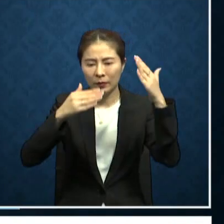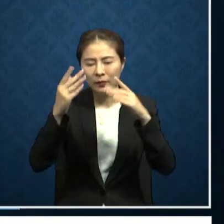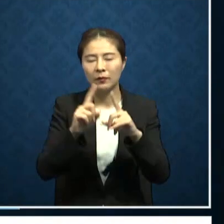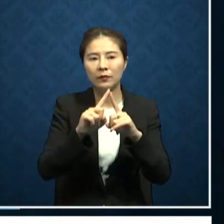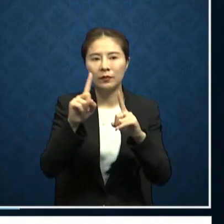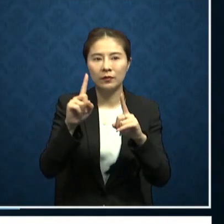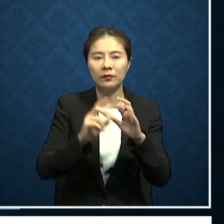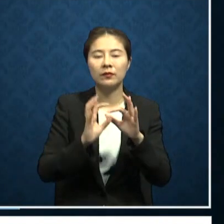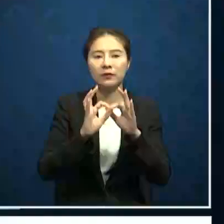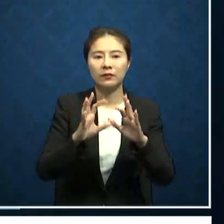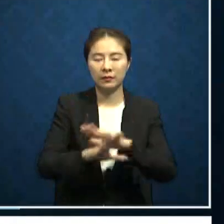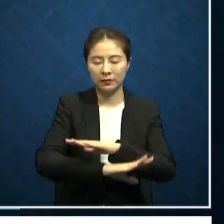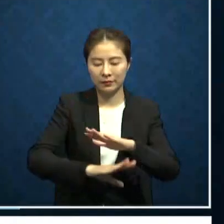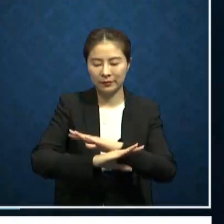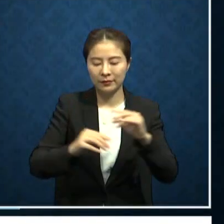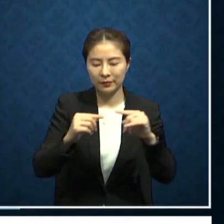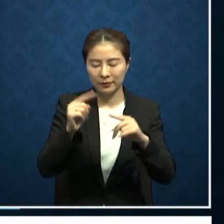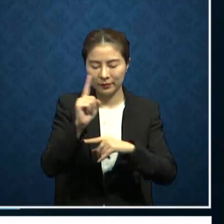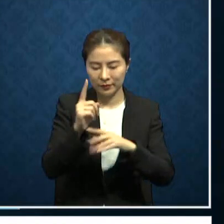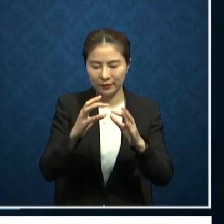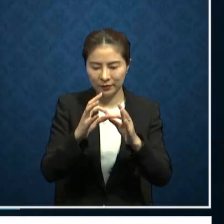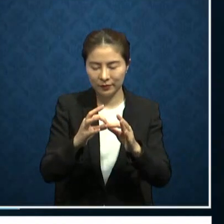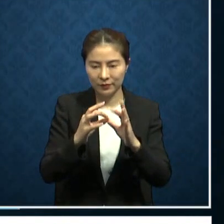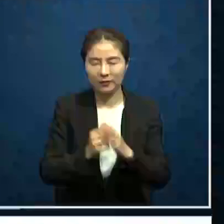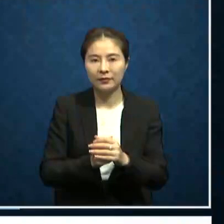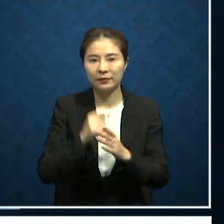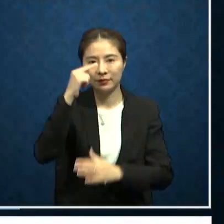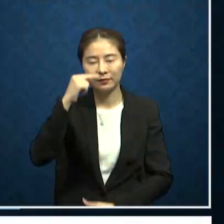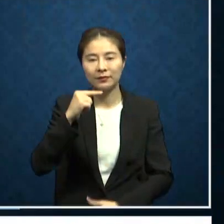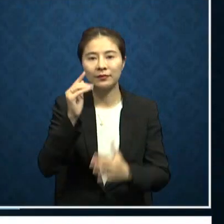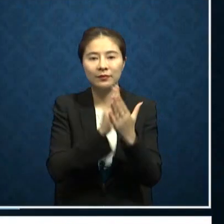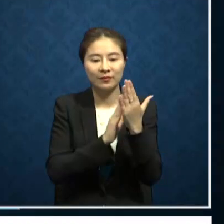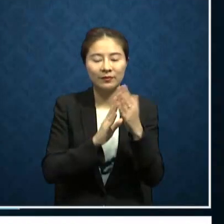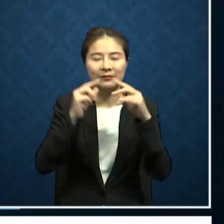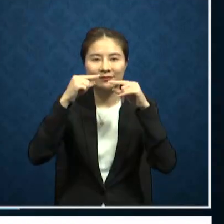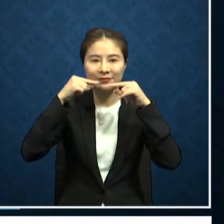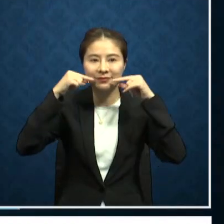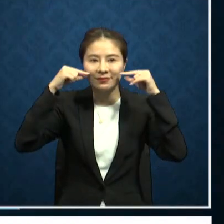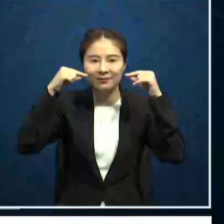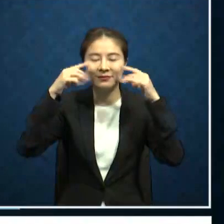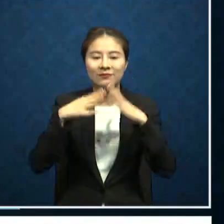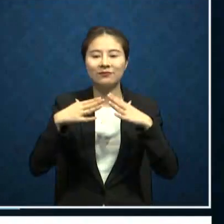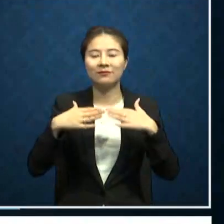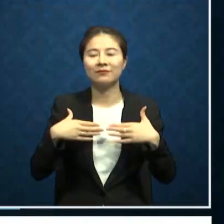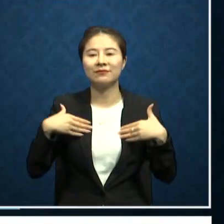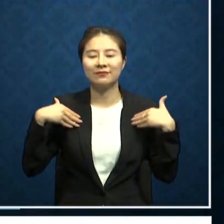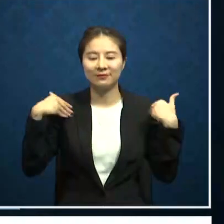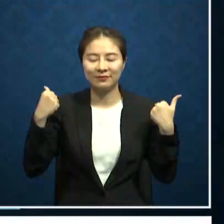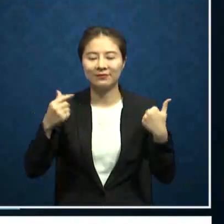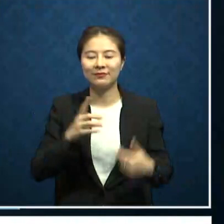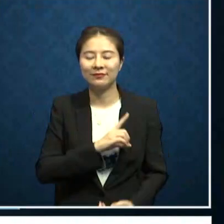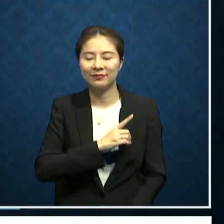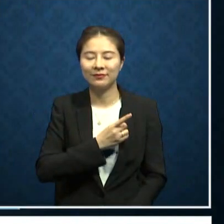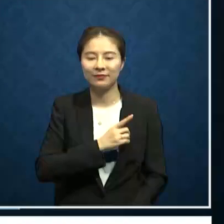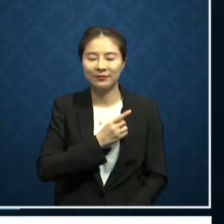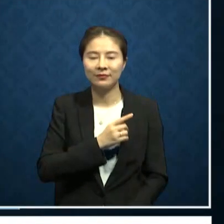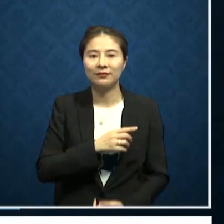พื้นฐานที่เกี่ยวข้องนะคะไทยเป็นดินแดนแห่งรอยยิ้มนะคะหรือว่ายิ้มสยามเป็นมรดกทางวัฒนธรรมที่หลากหลายนะคะ